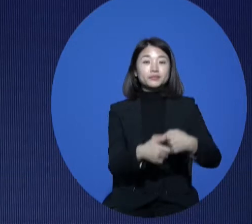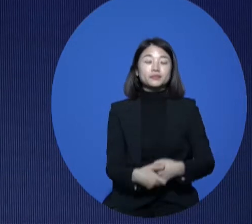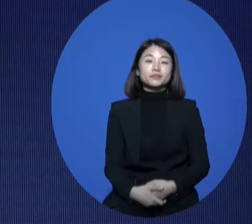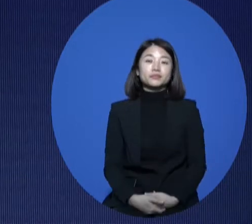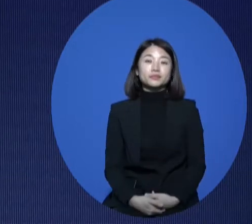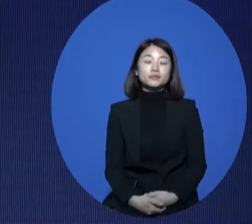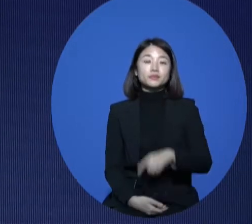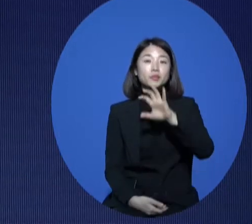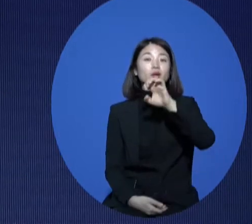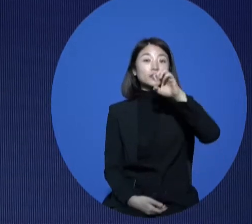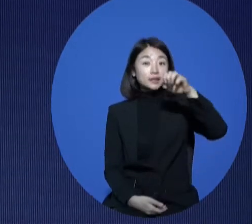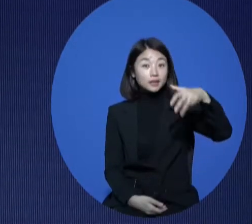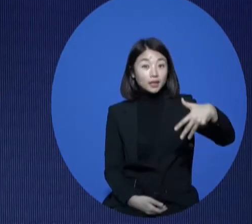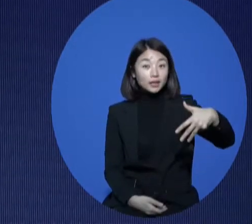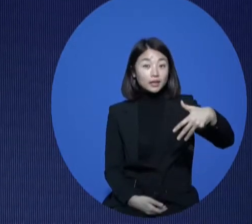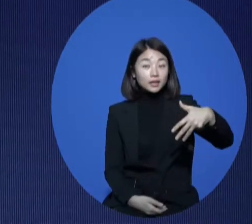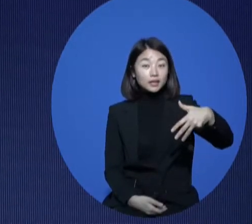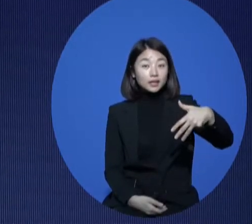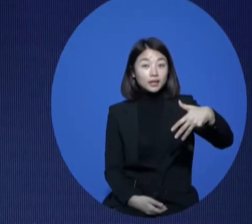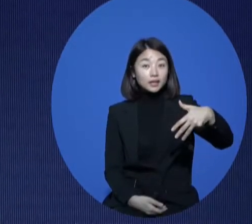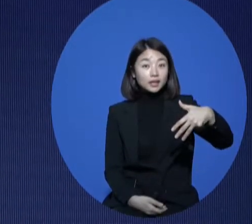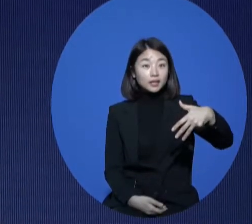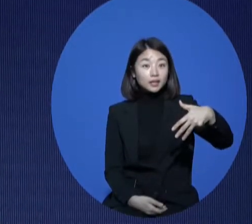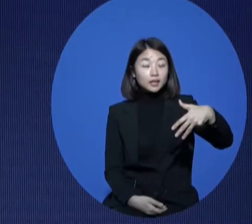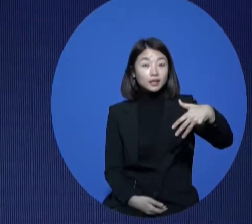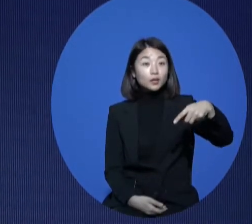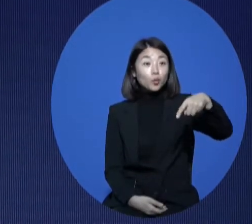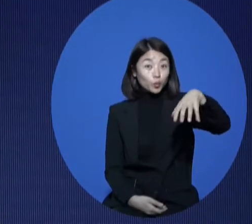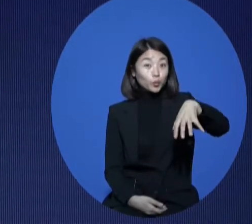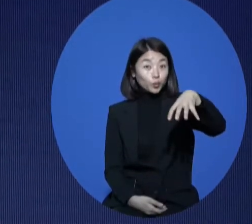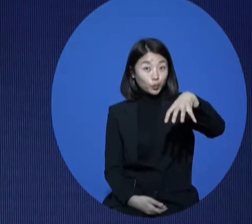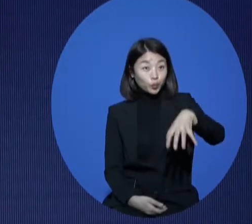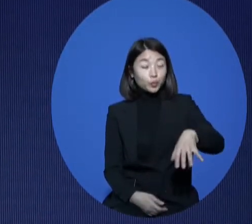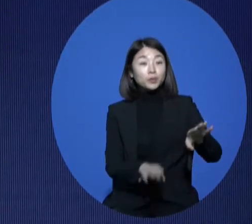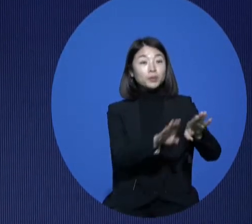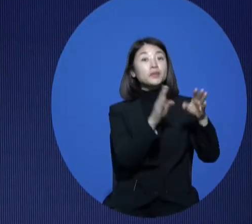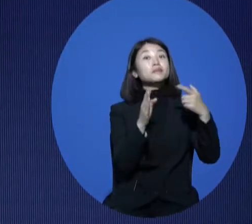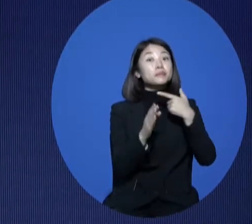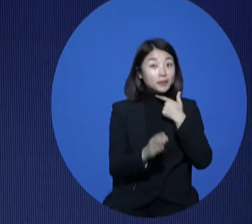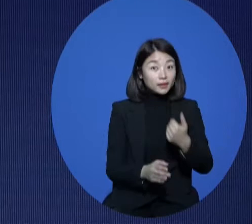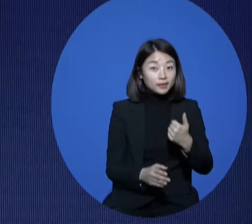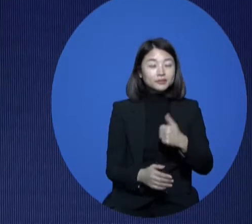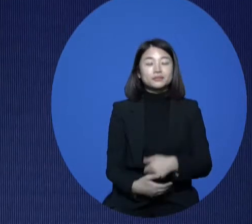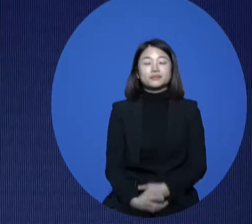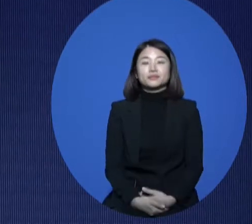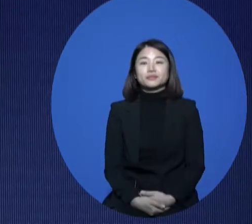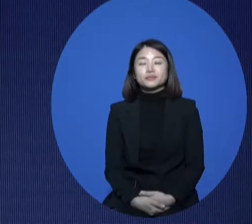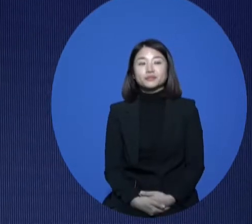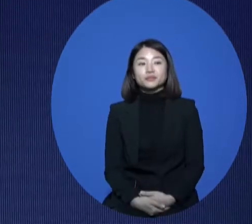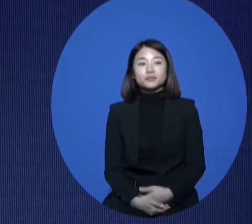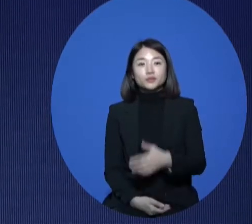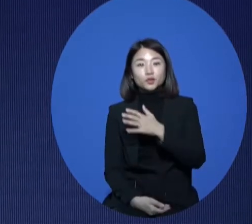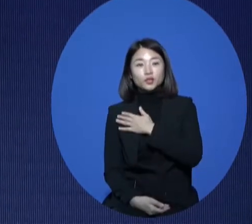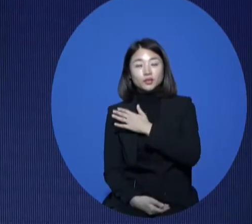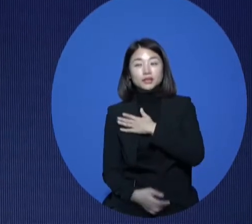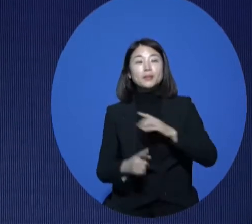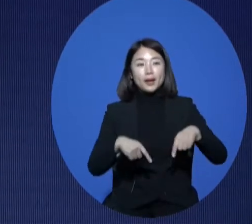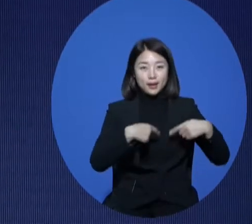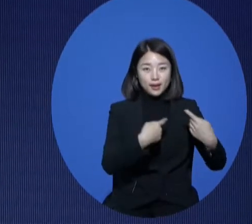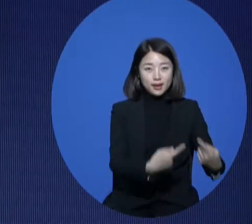우리가 이 평창 디서빌리티 포럼을 개최를 하는데 저희들이 관여를